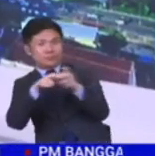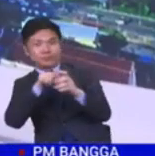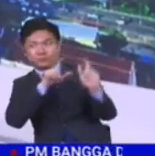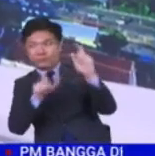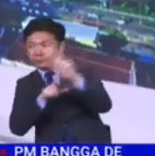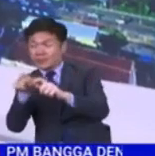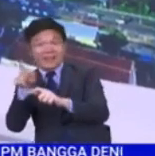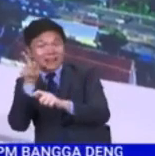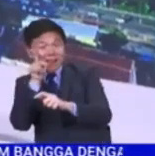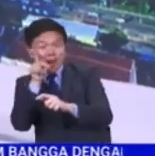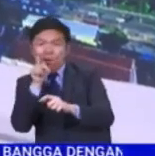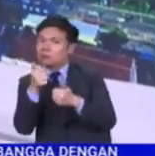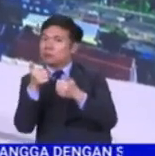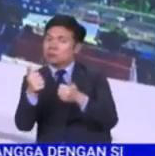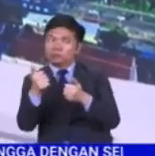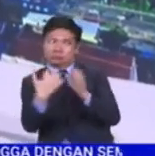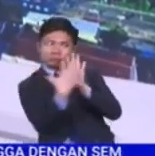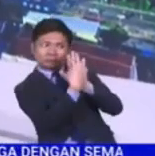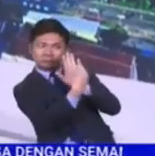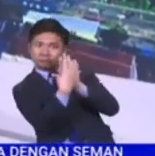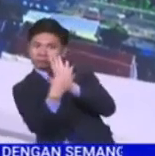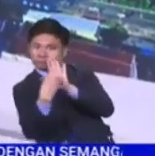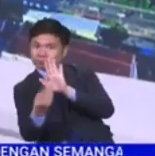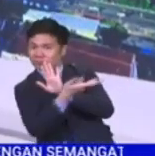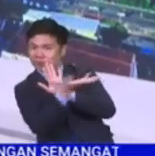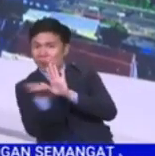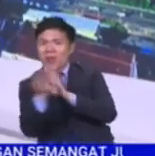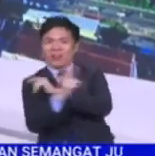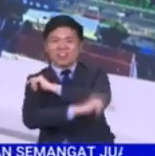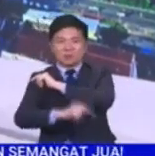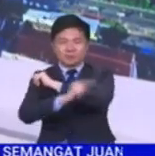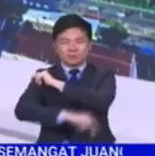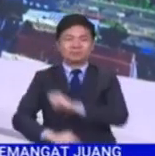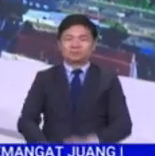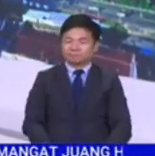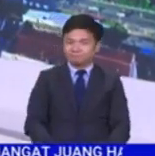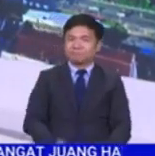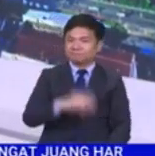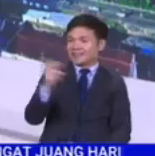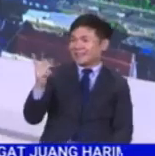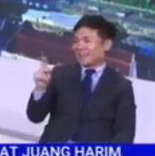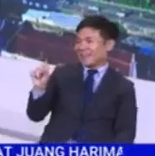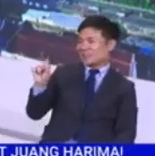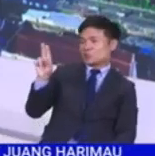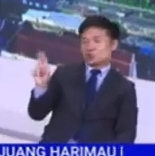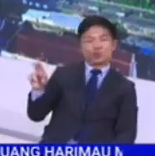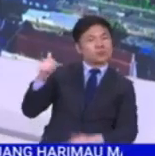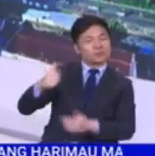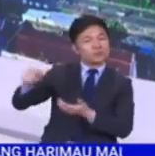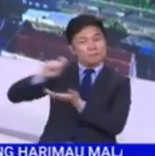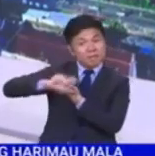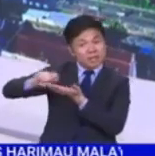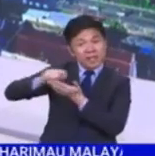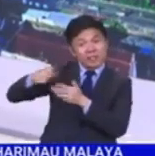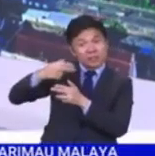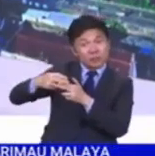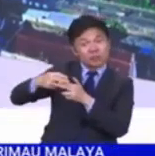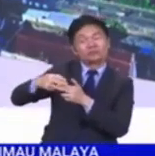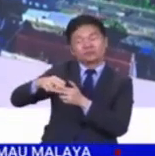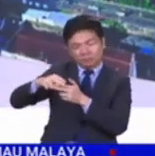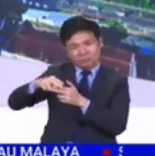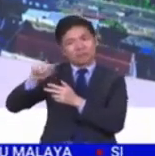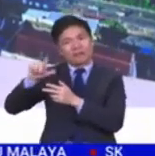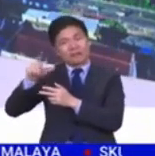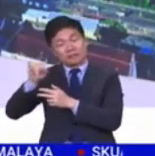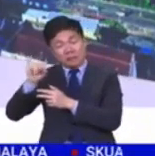dijadikan contoh dan menjadi penanda aras bagi negeri lain. Ketua Setiausaha Negara Tan Sri Mohamad Zuki Ali berkata, semua